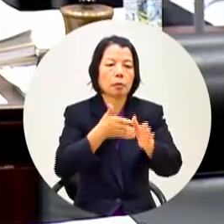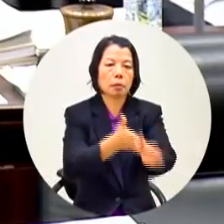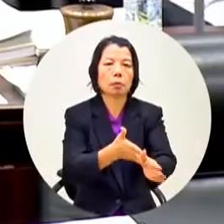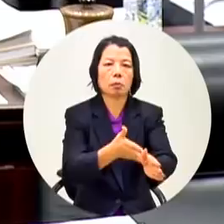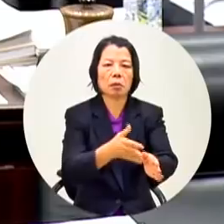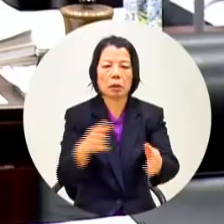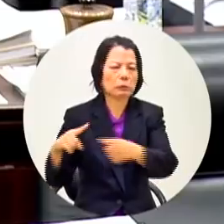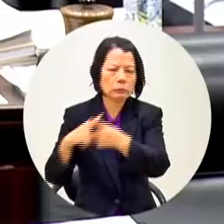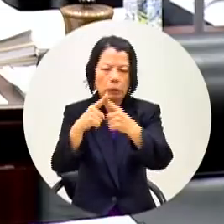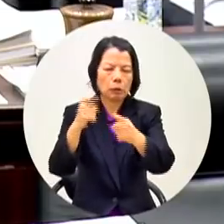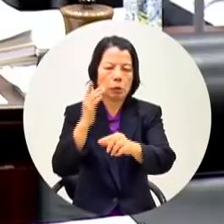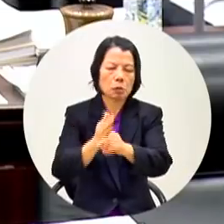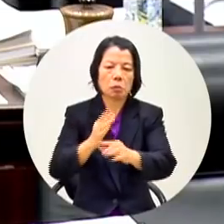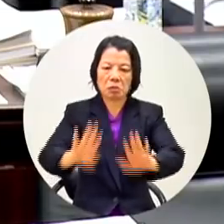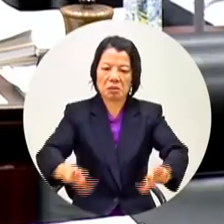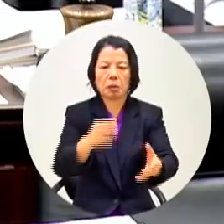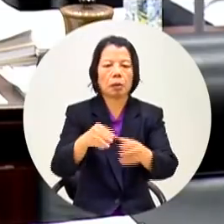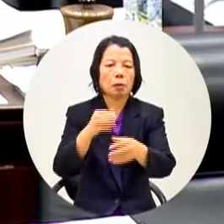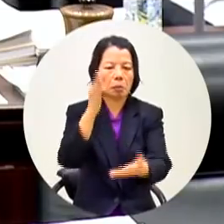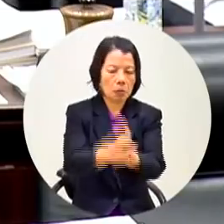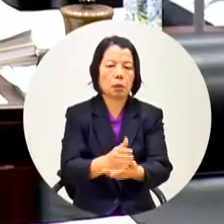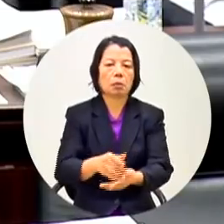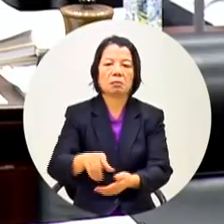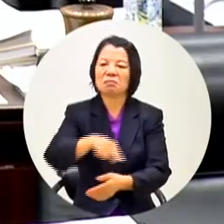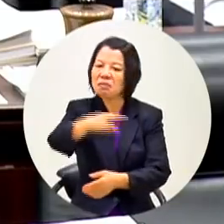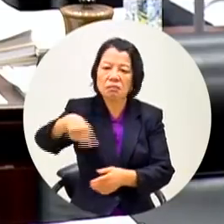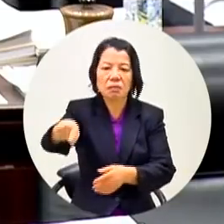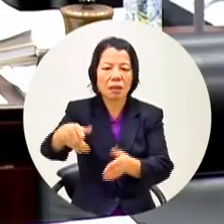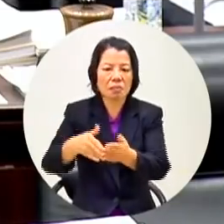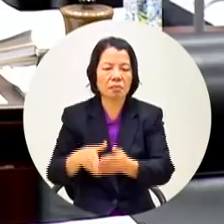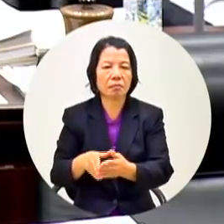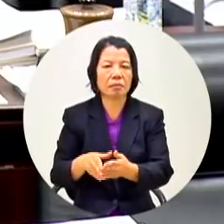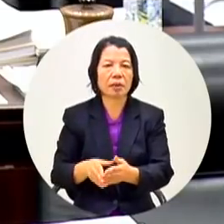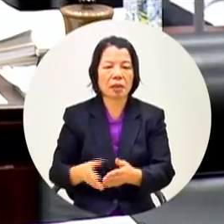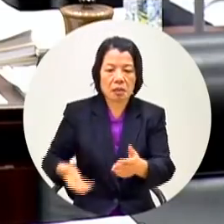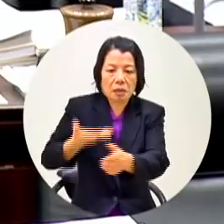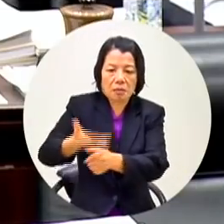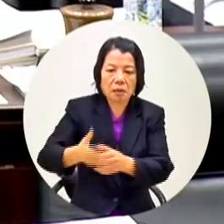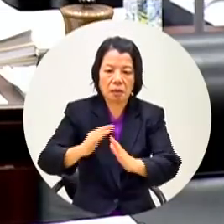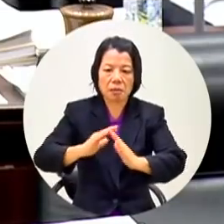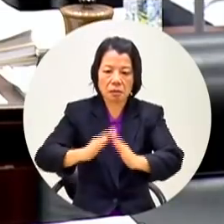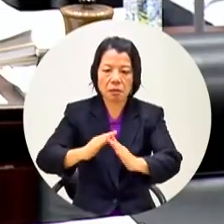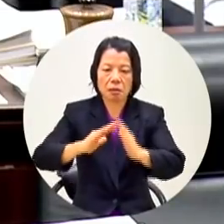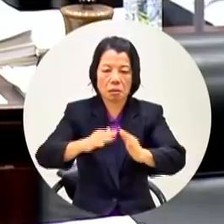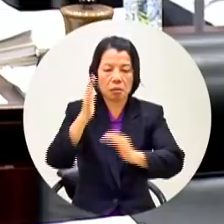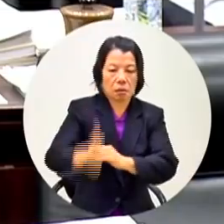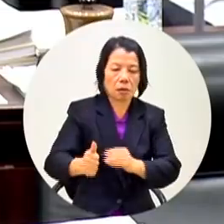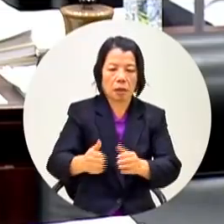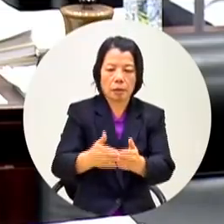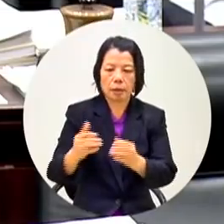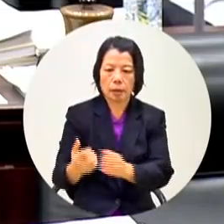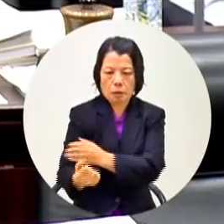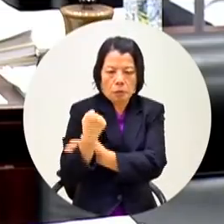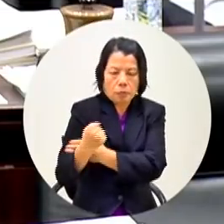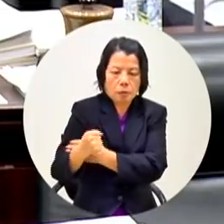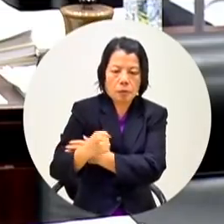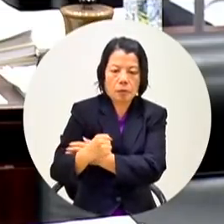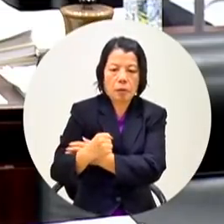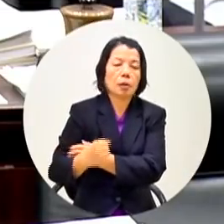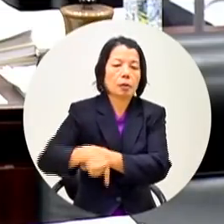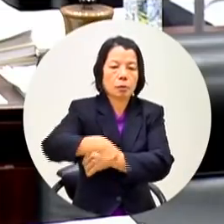要开张了，他们要提供市民朋友，他们要跟市长一起来拼经济发大财了。这些人、这些游